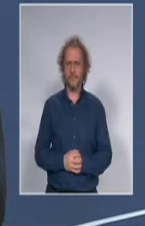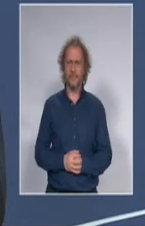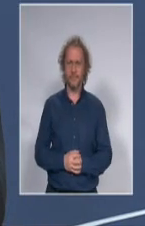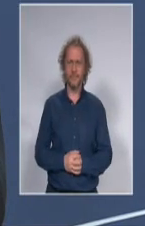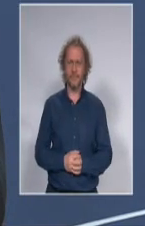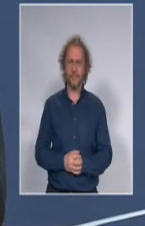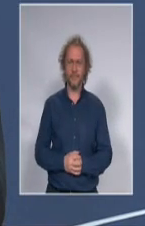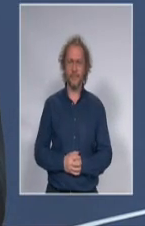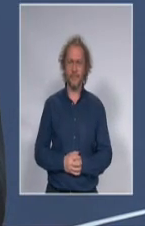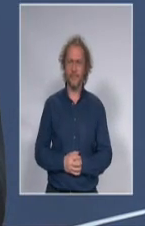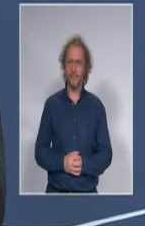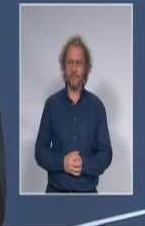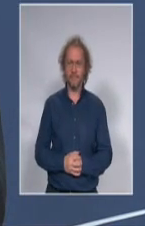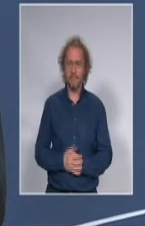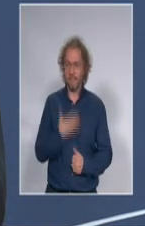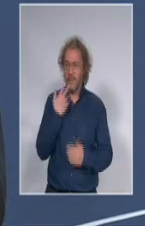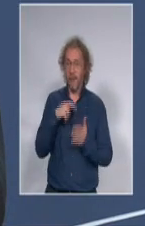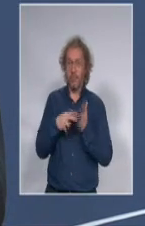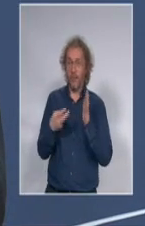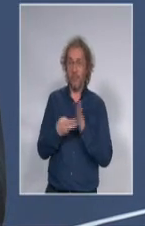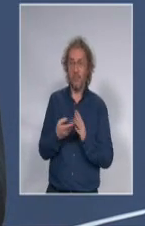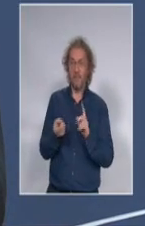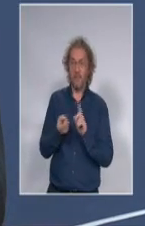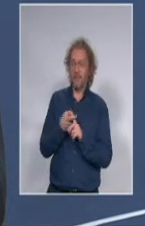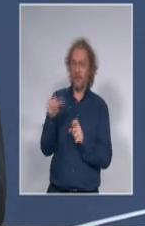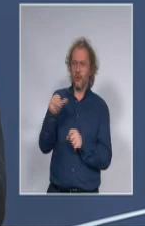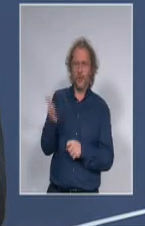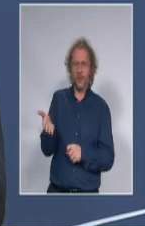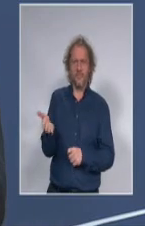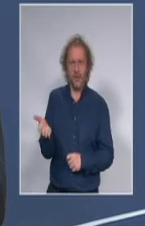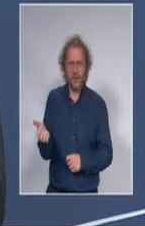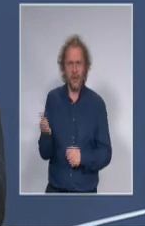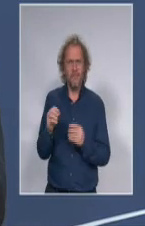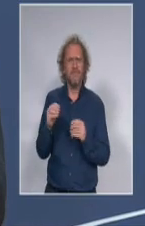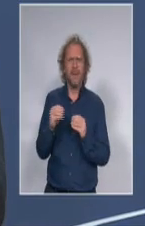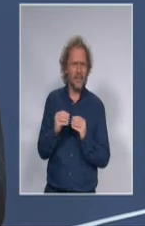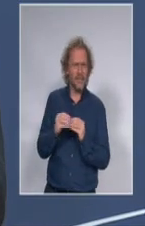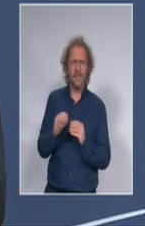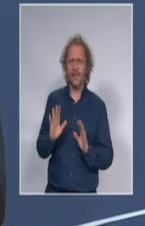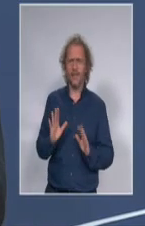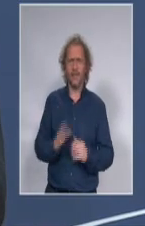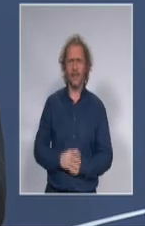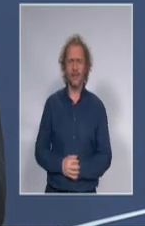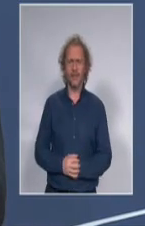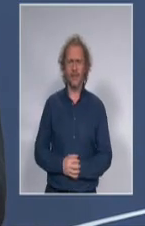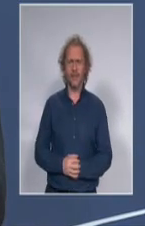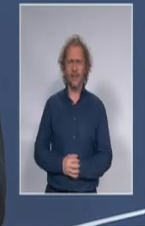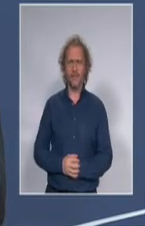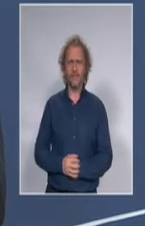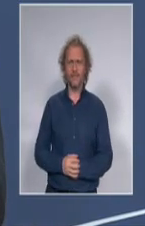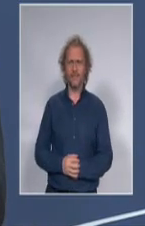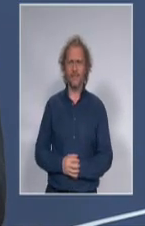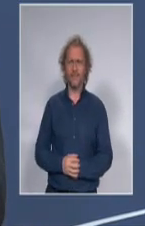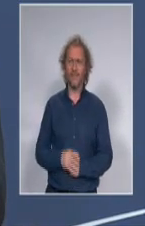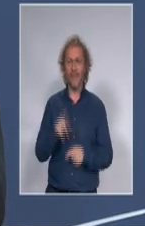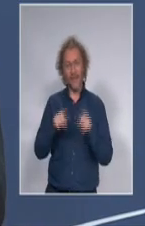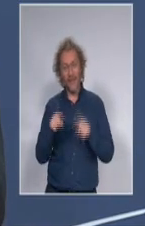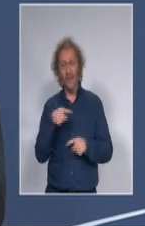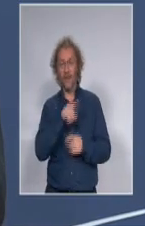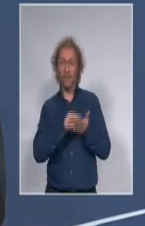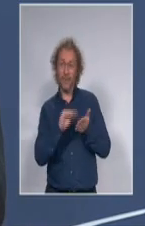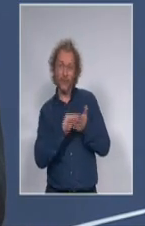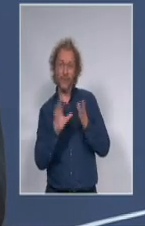I nikakvih problema po tom pitanju neće biti. Ali kad vam neko napiše na grupama i misli da se to neće